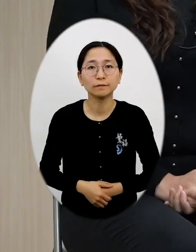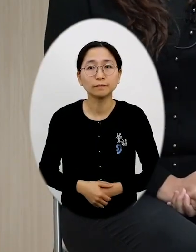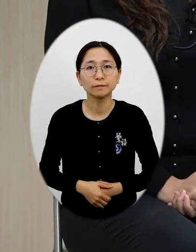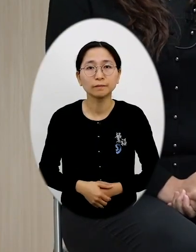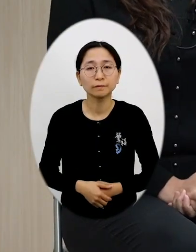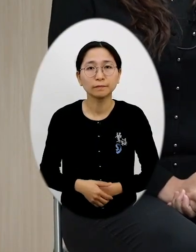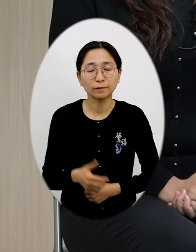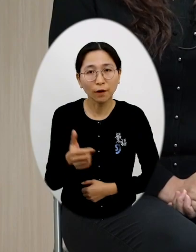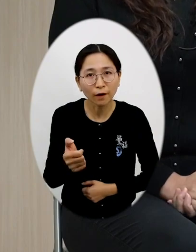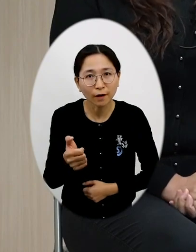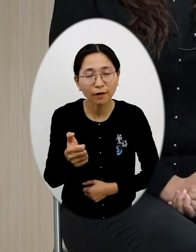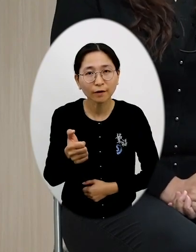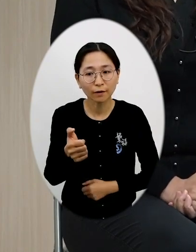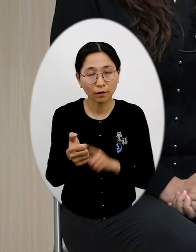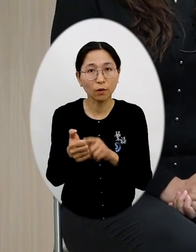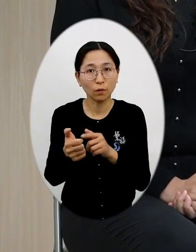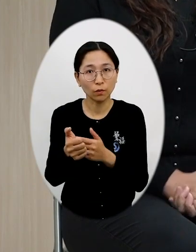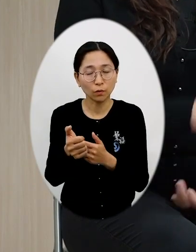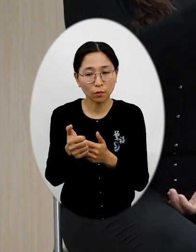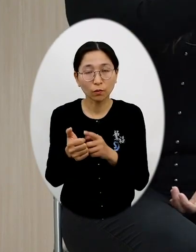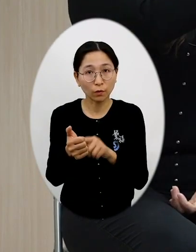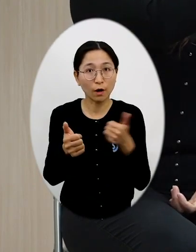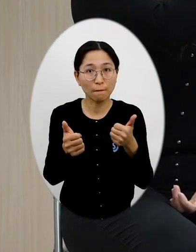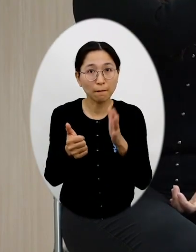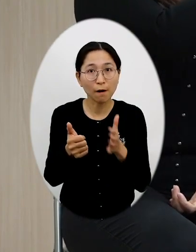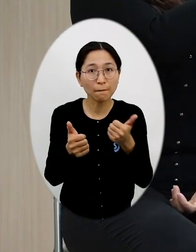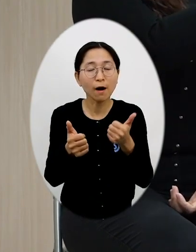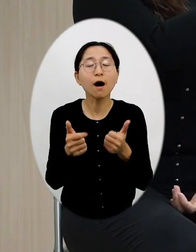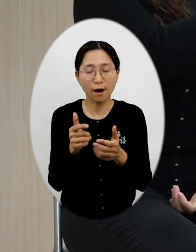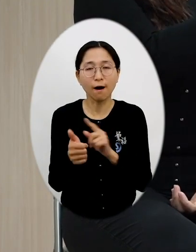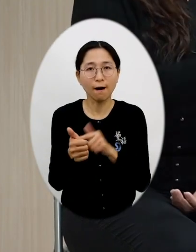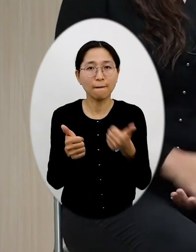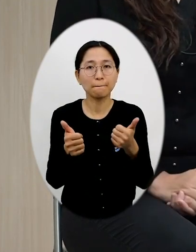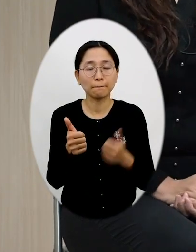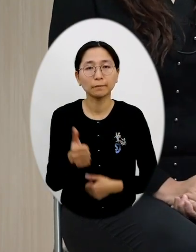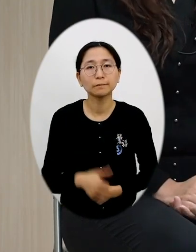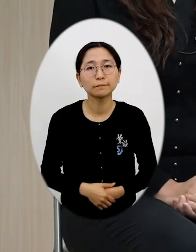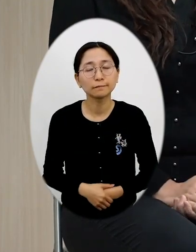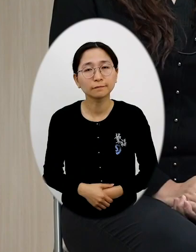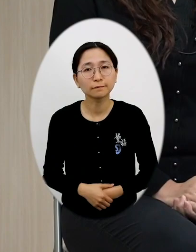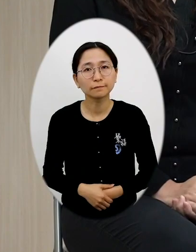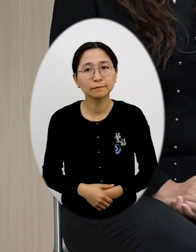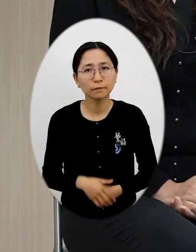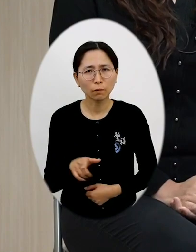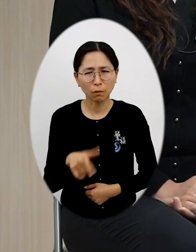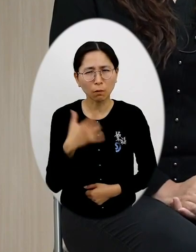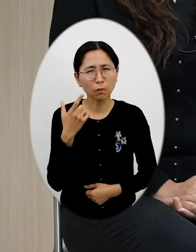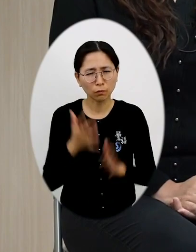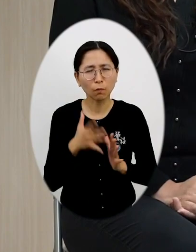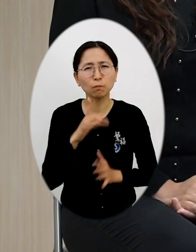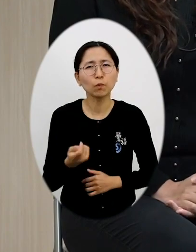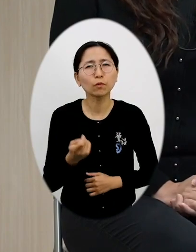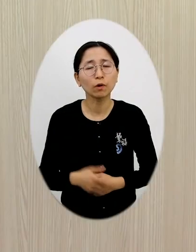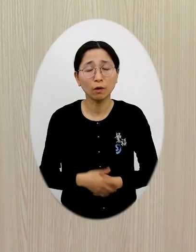你。 好，多谢你。 系， 即系呢个可以做多啲啦、這個，一定实冇错嘅。 冇错啦，呢、這个 实冇错。 系。 咁其實都唔容